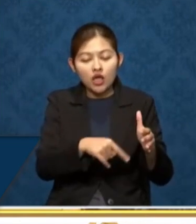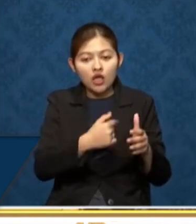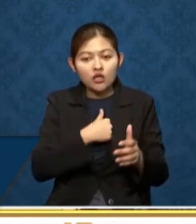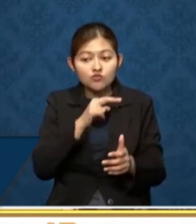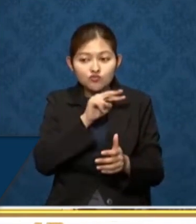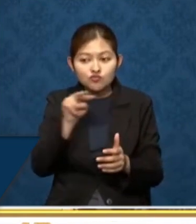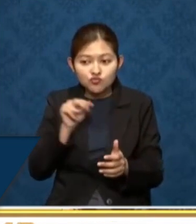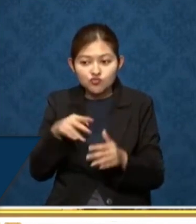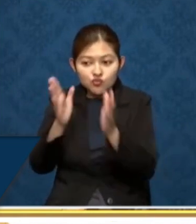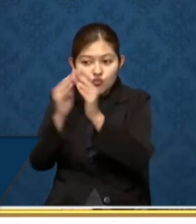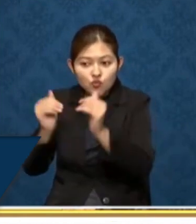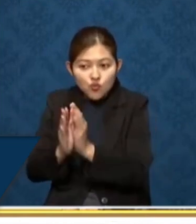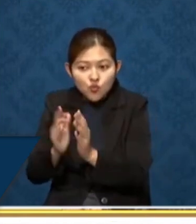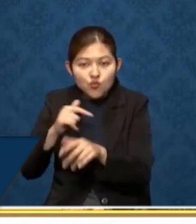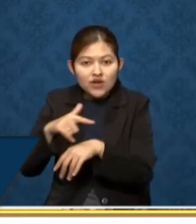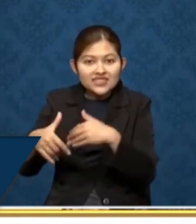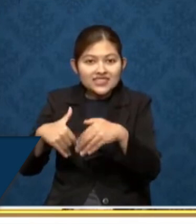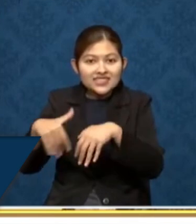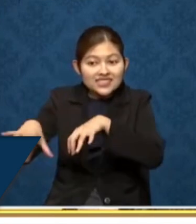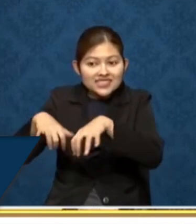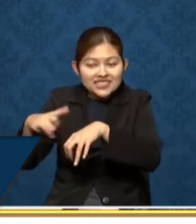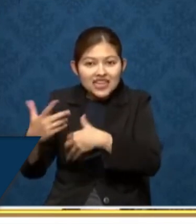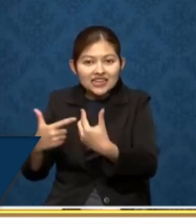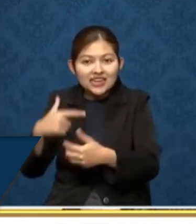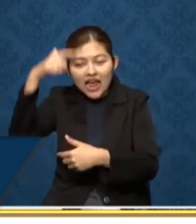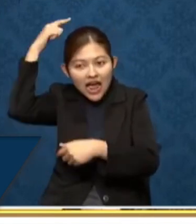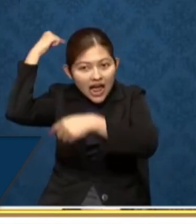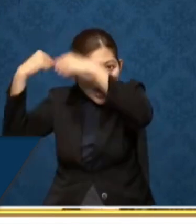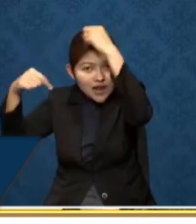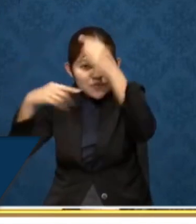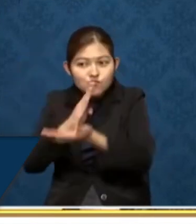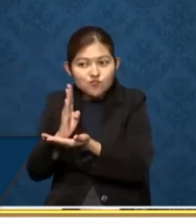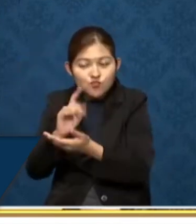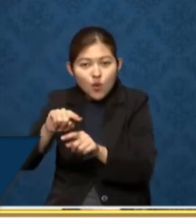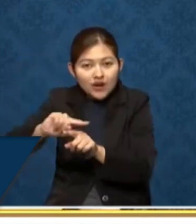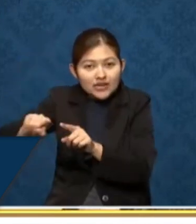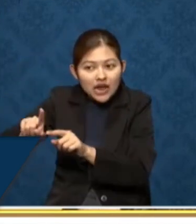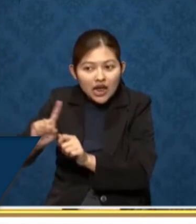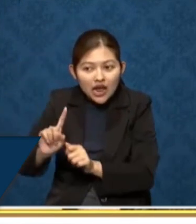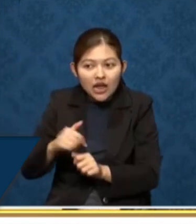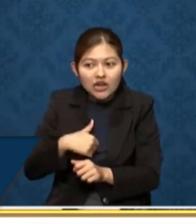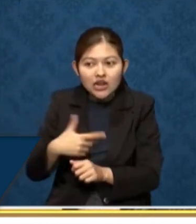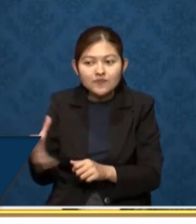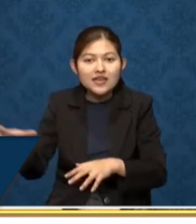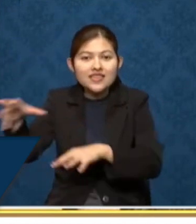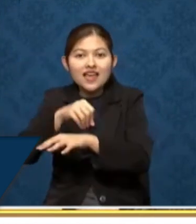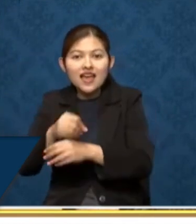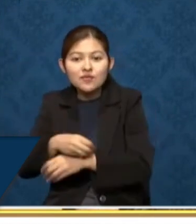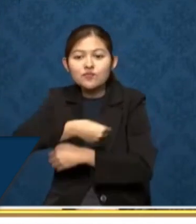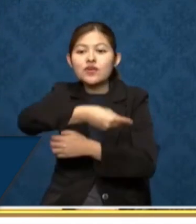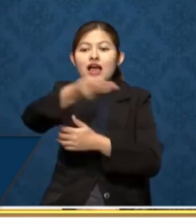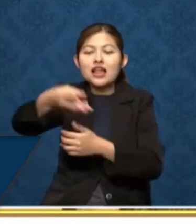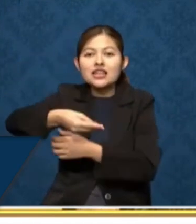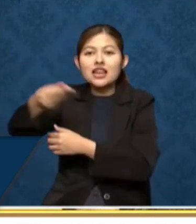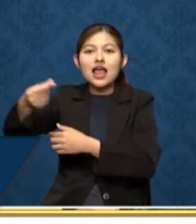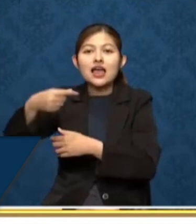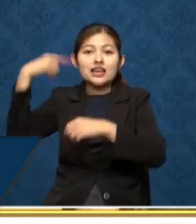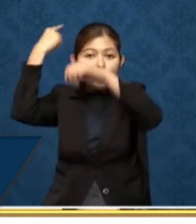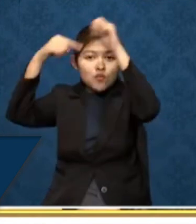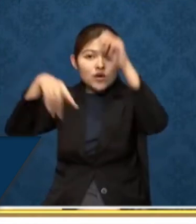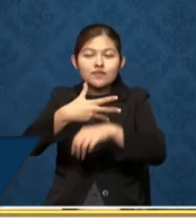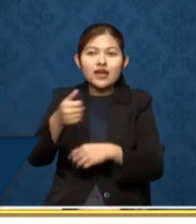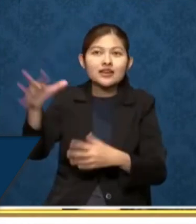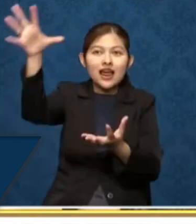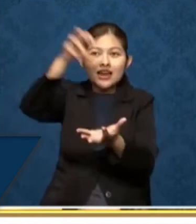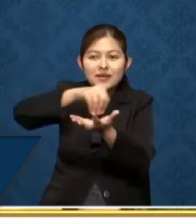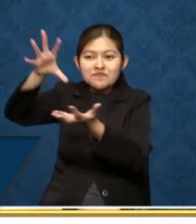ในบริเวณบ้านนั้นมีการจัดงานบวชที่ไหนบ้างแล้วต้องเข้าไปแย่งเงินโปรยทานเพื่อที่จะเอาเศษเงิน5